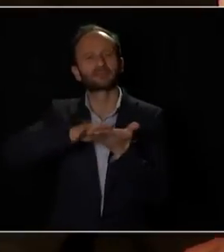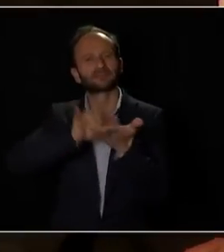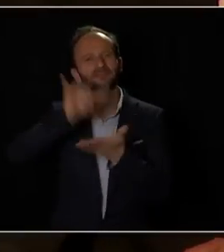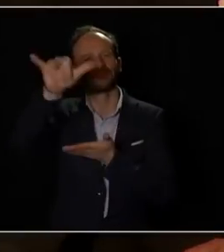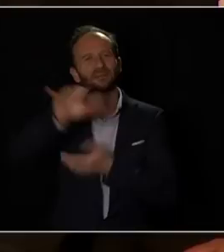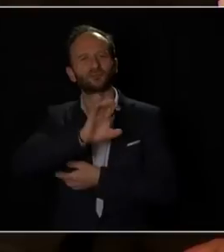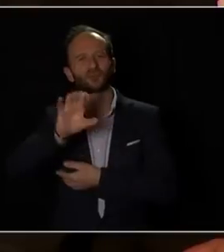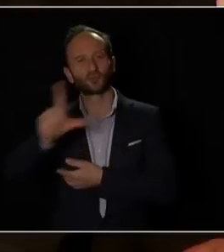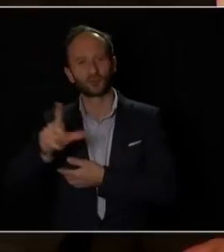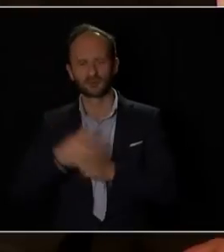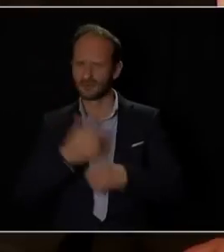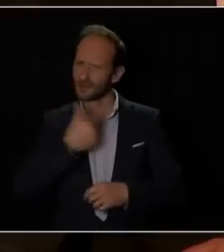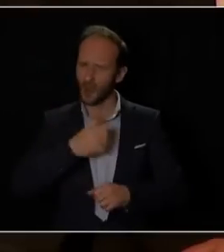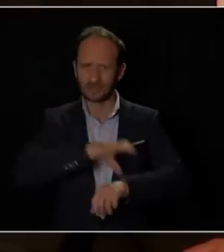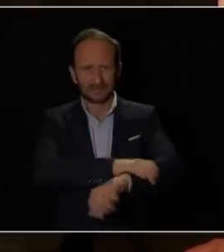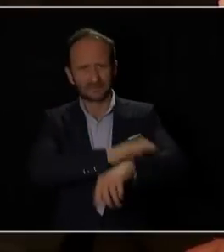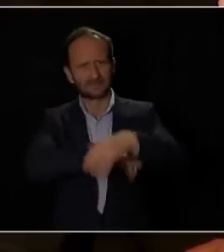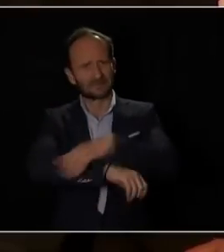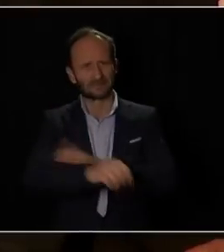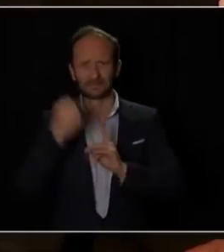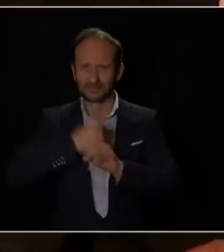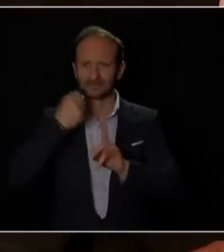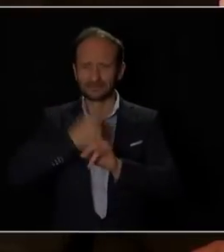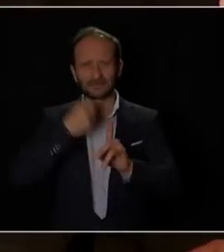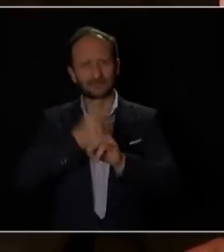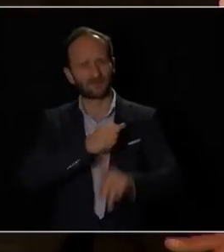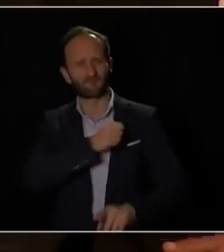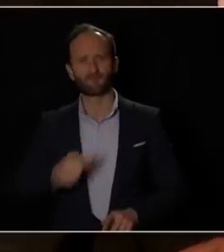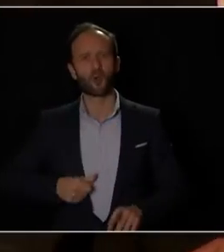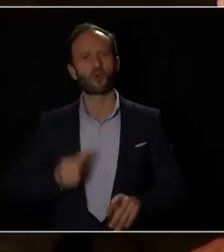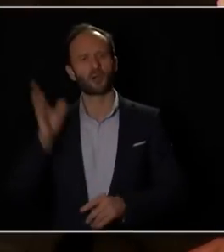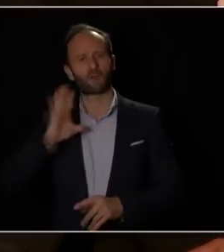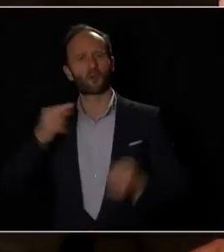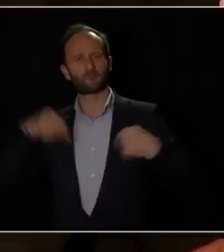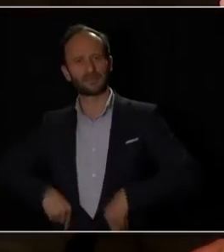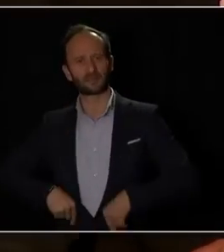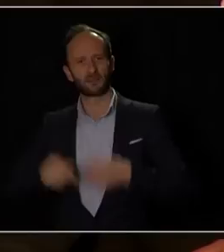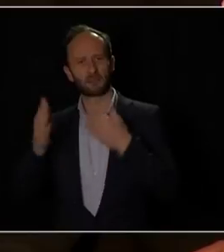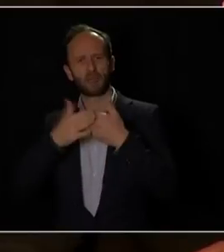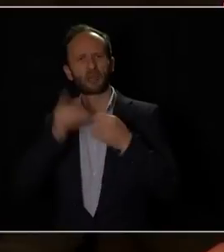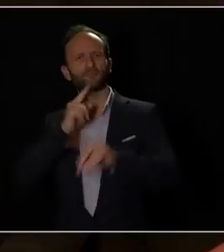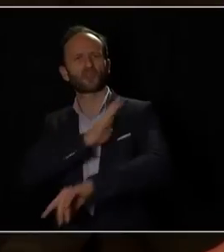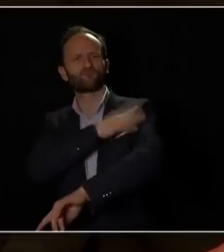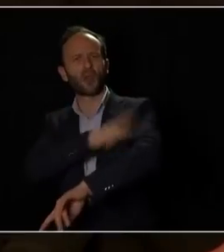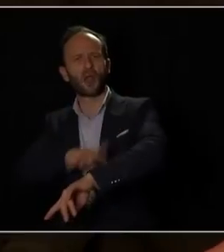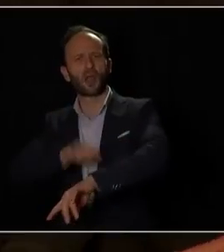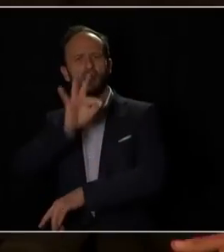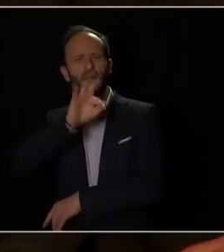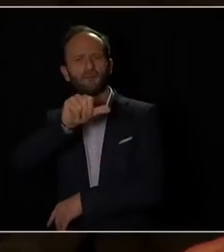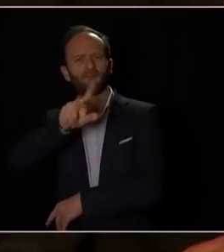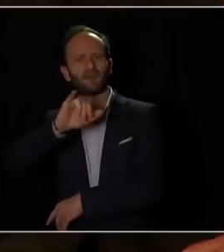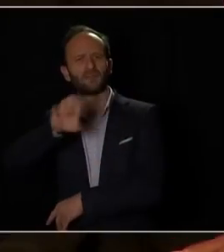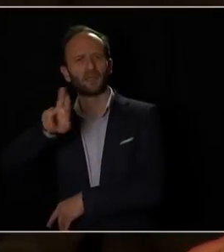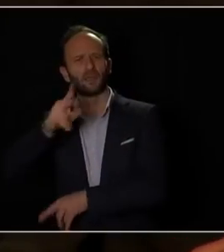102. Je m'y suis employé, mesdames, messieurs, de toutes mes forces lorsque j'étais ministre, auprès du général Favier, qui dirigeait la